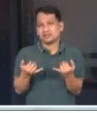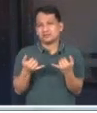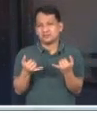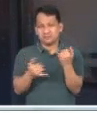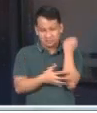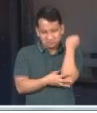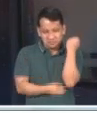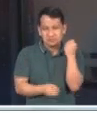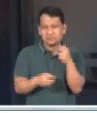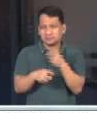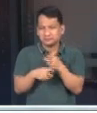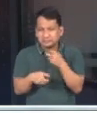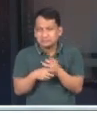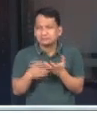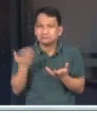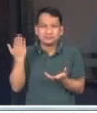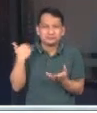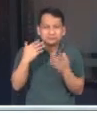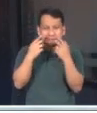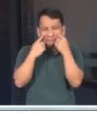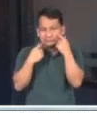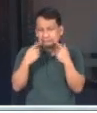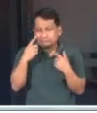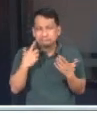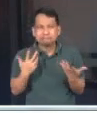mas namululuka kayo.